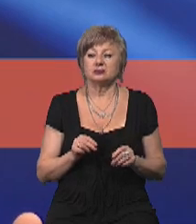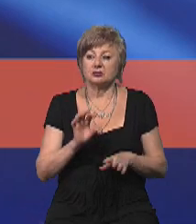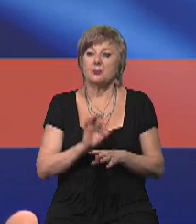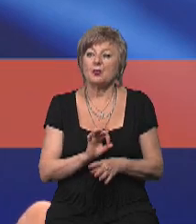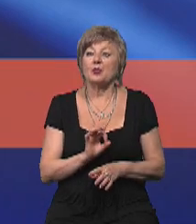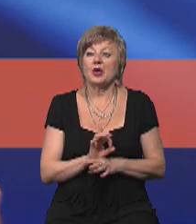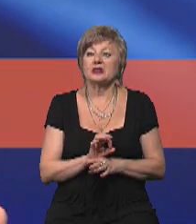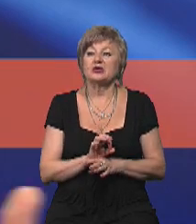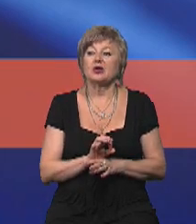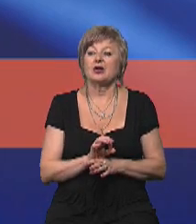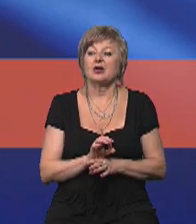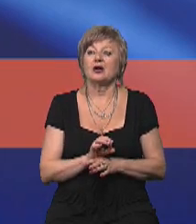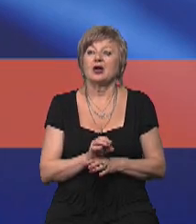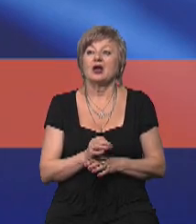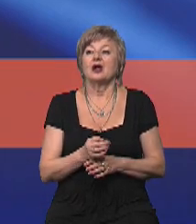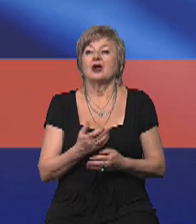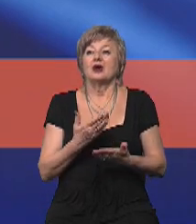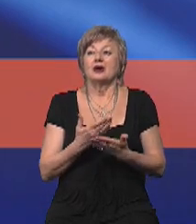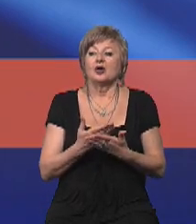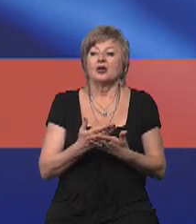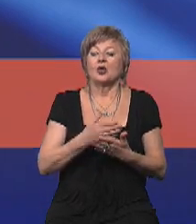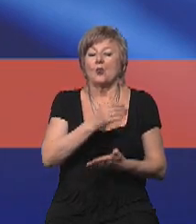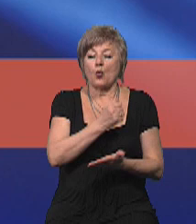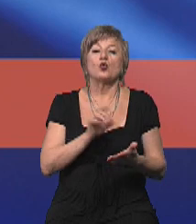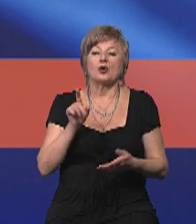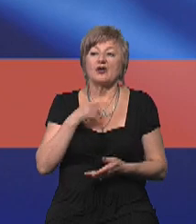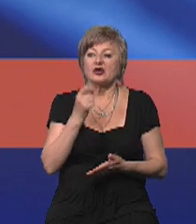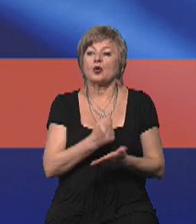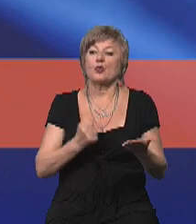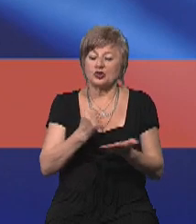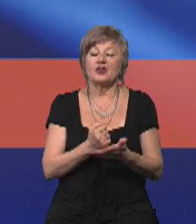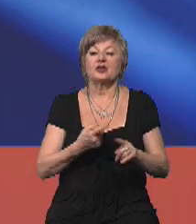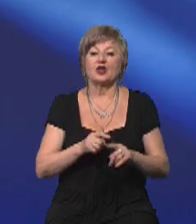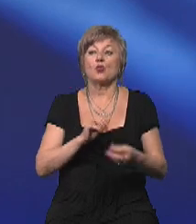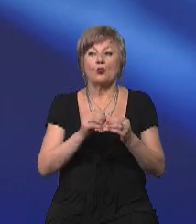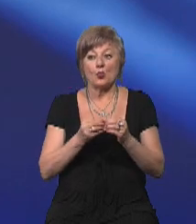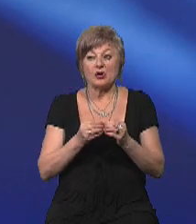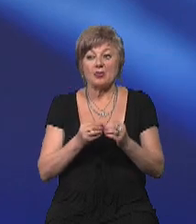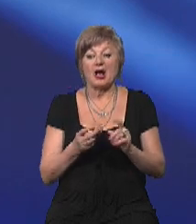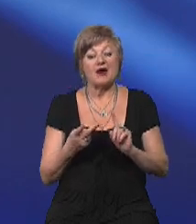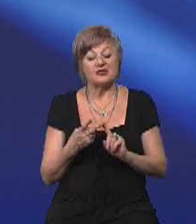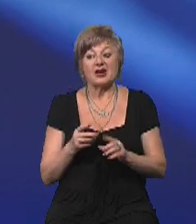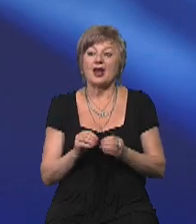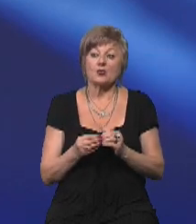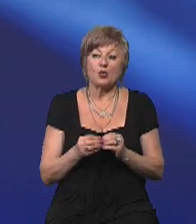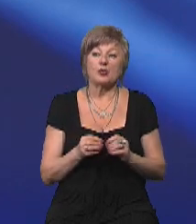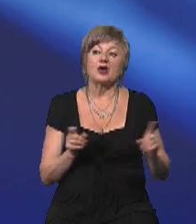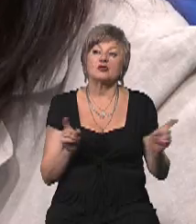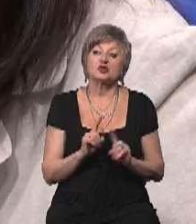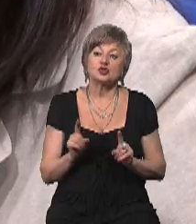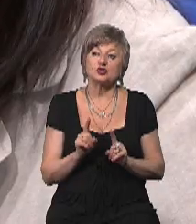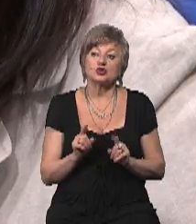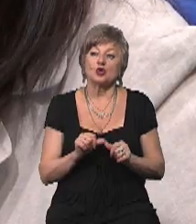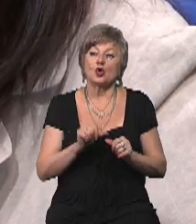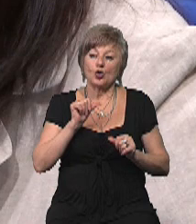таке, як казати, косвінно вони підтверджують цю проблему. І друга є проблема, це то, що